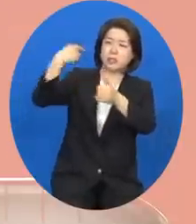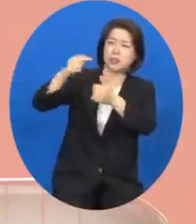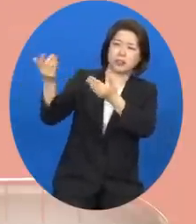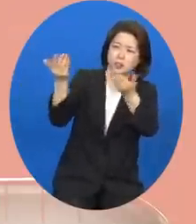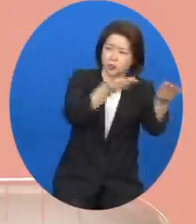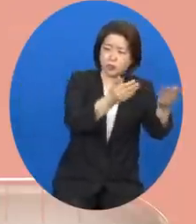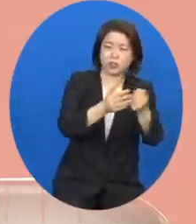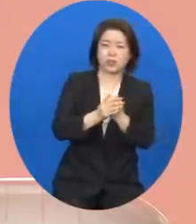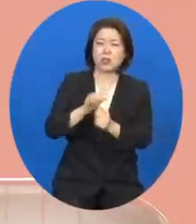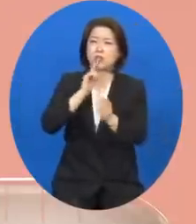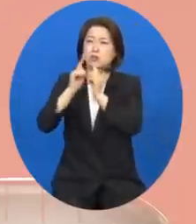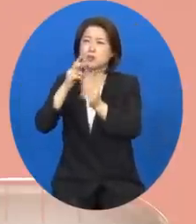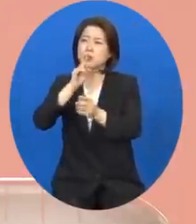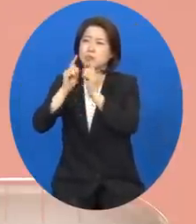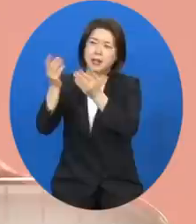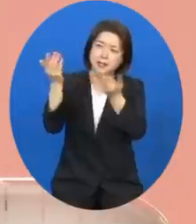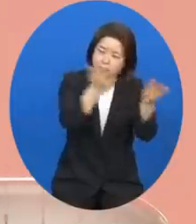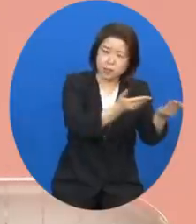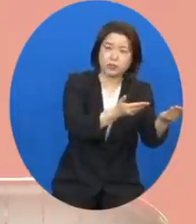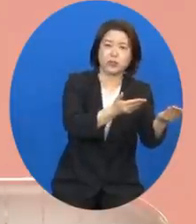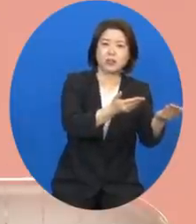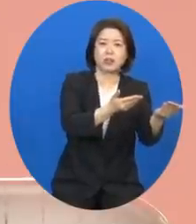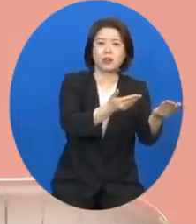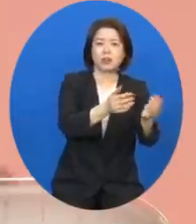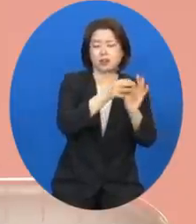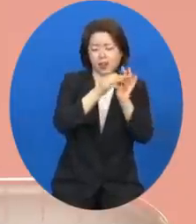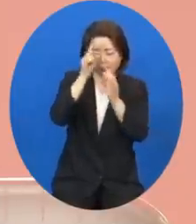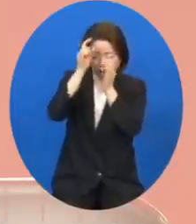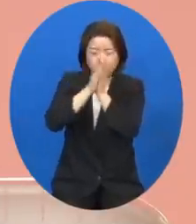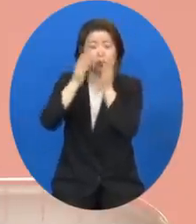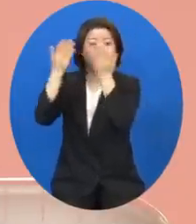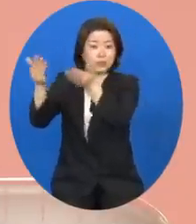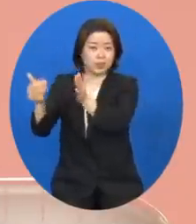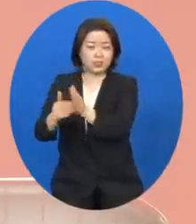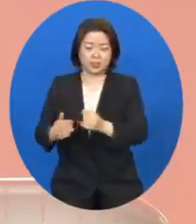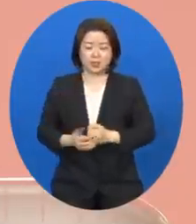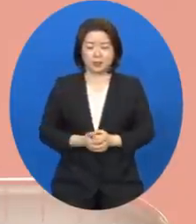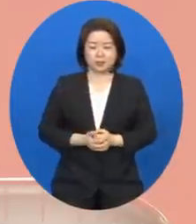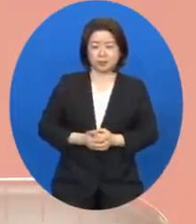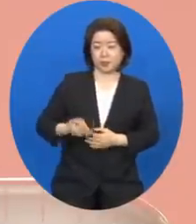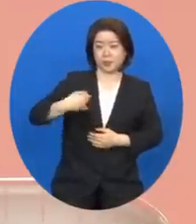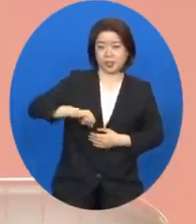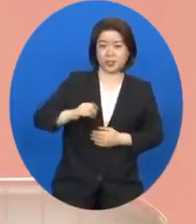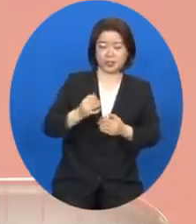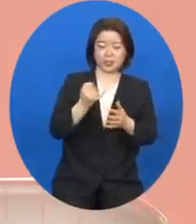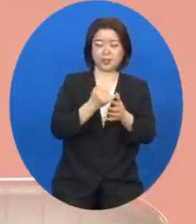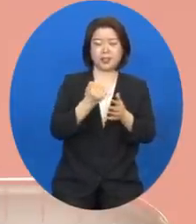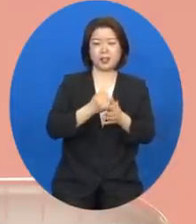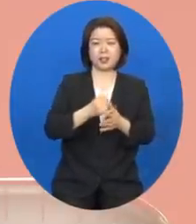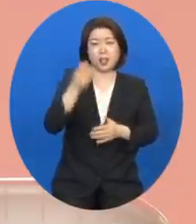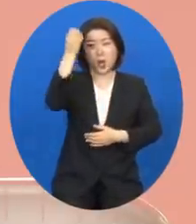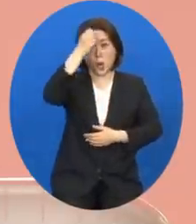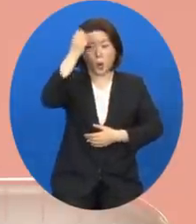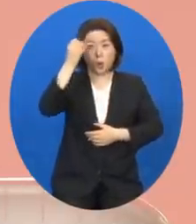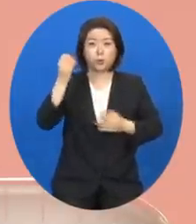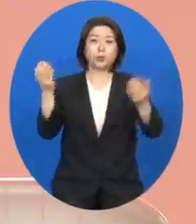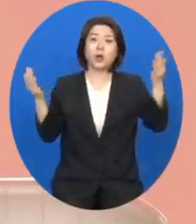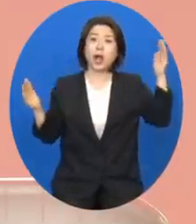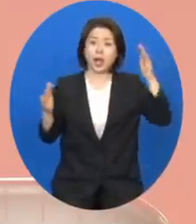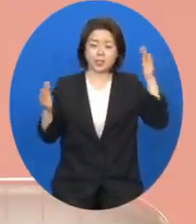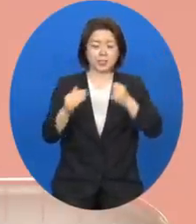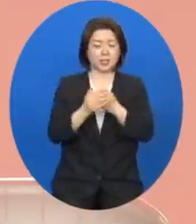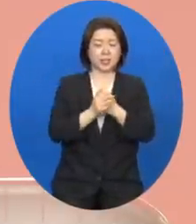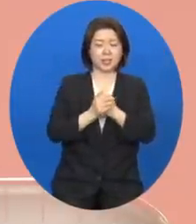주시기를, 주님이 말씀해 주시기를. 저희 딸이 고등학교 때 캐나다로 저희